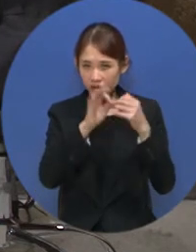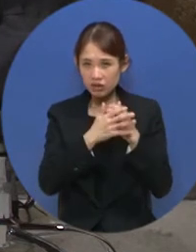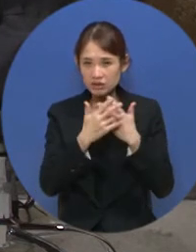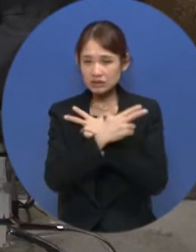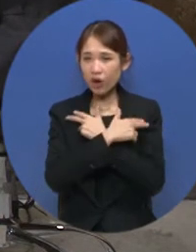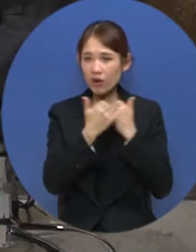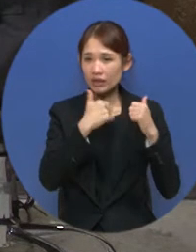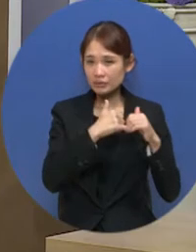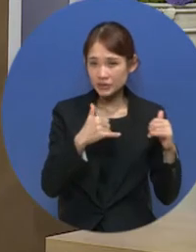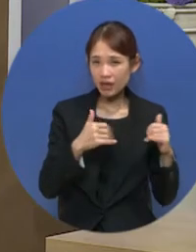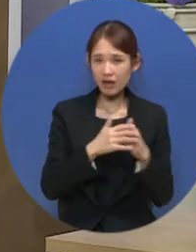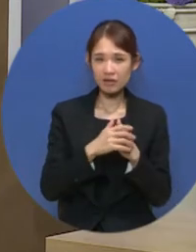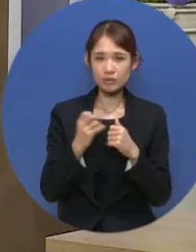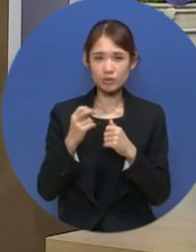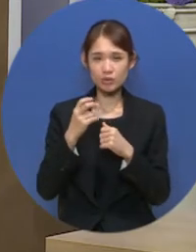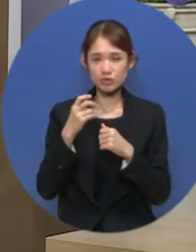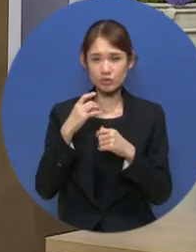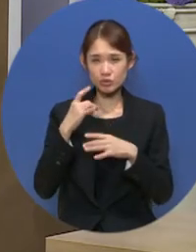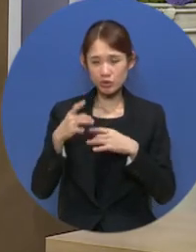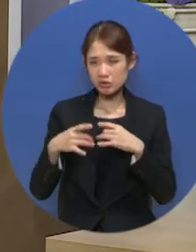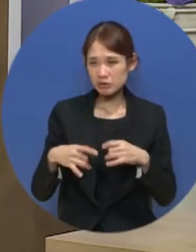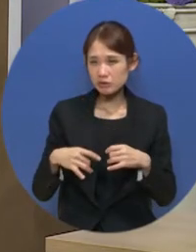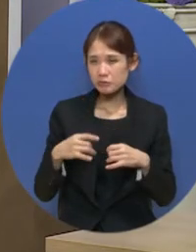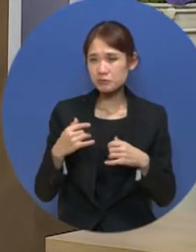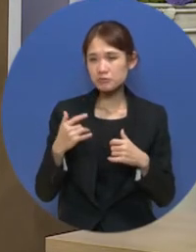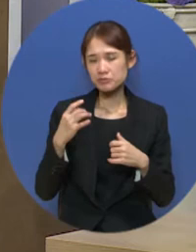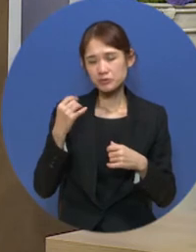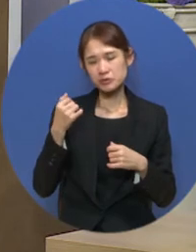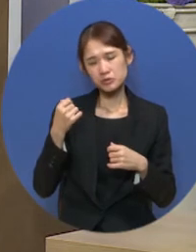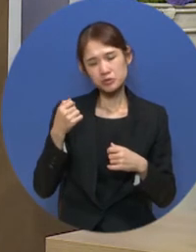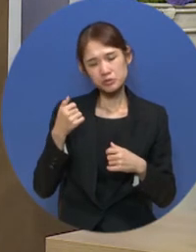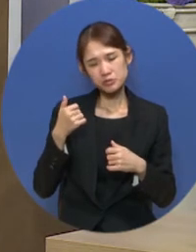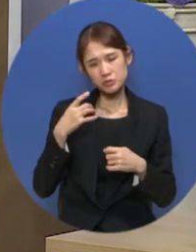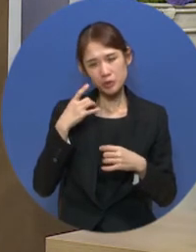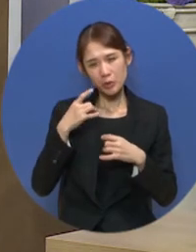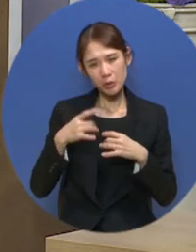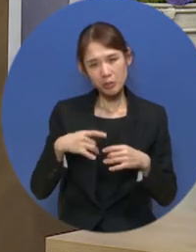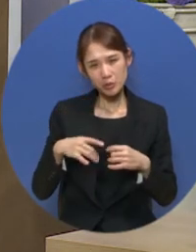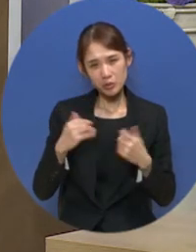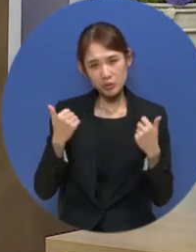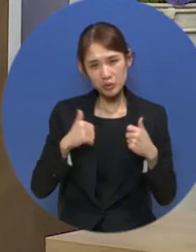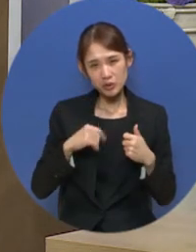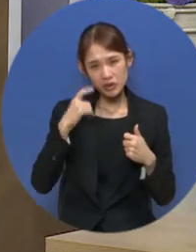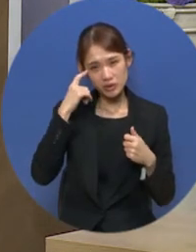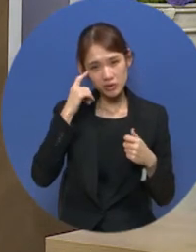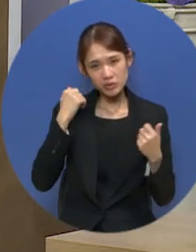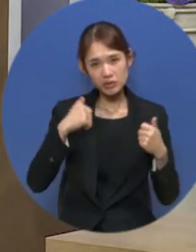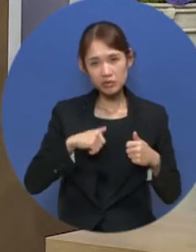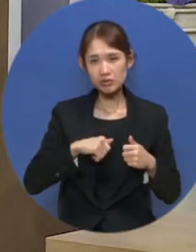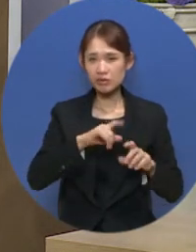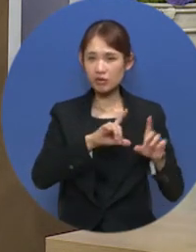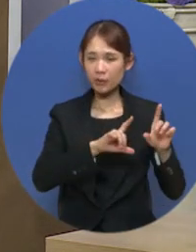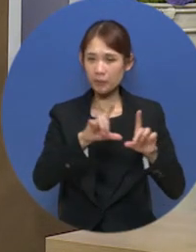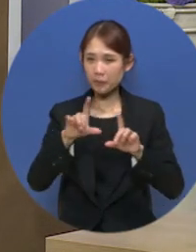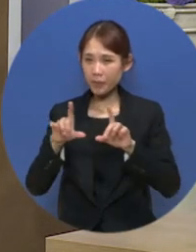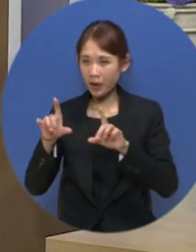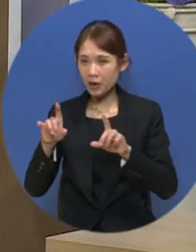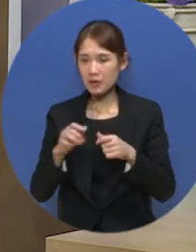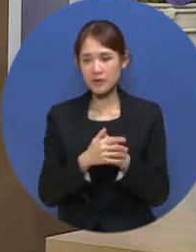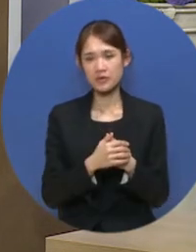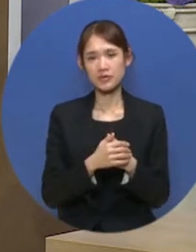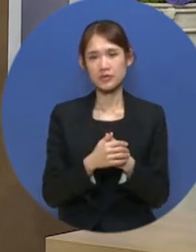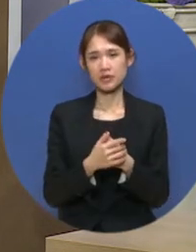정장을 입은 사람과 또 그냥 이제 좀 약간 누추하다고 할 수 네. 있을 정도의 옷을 입은 사람과의